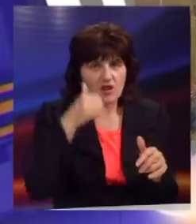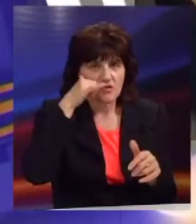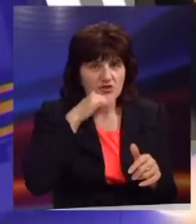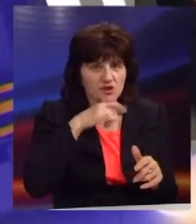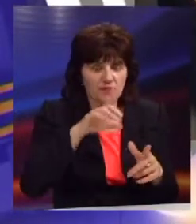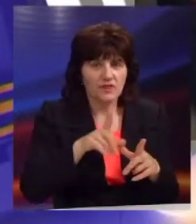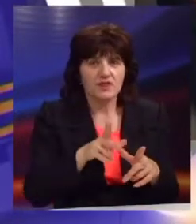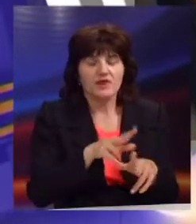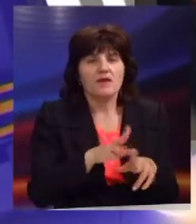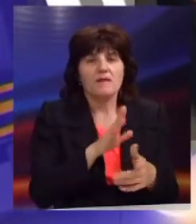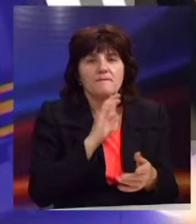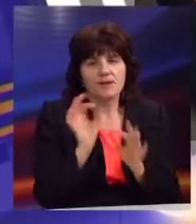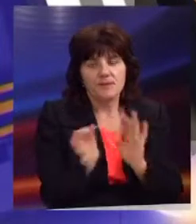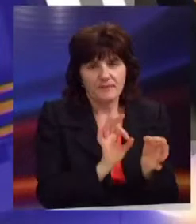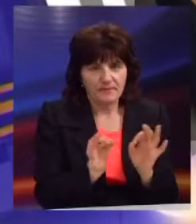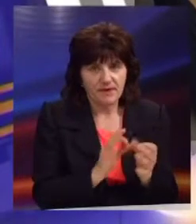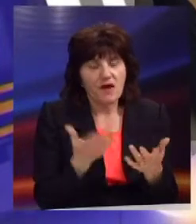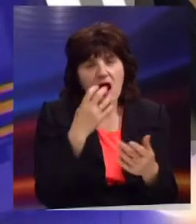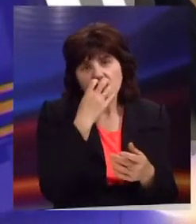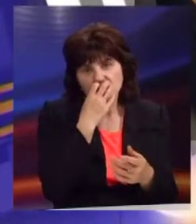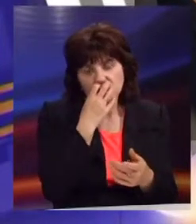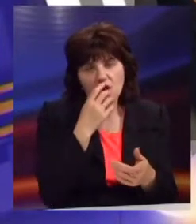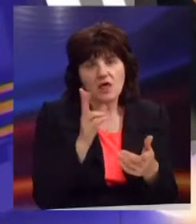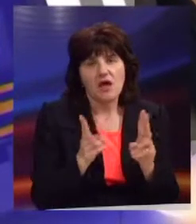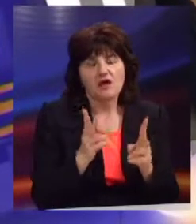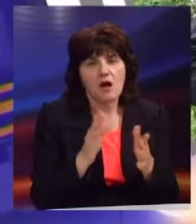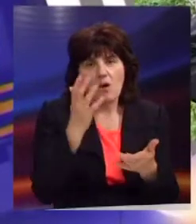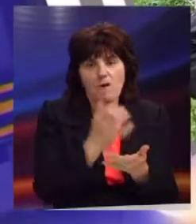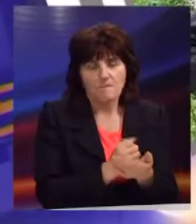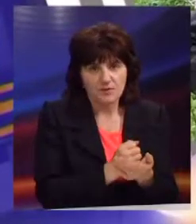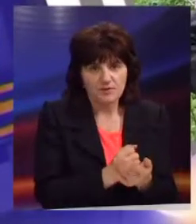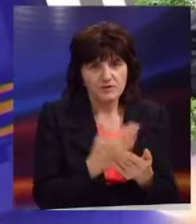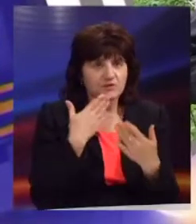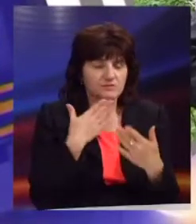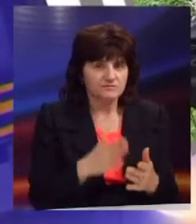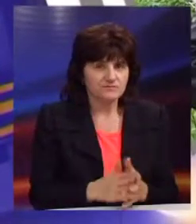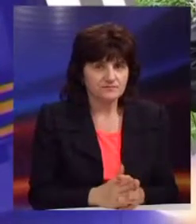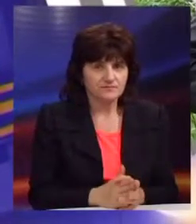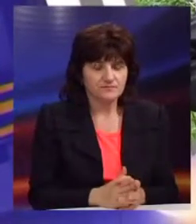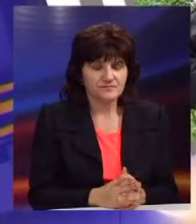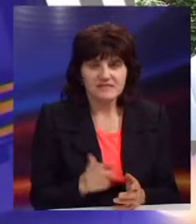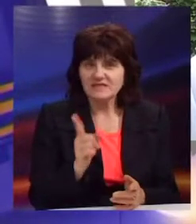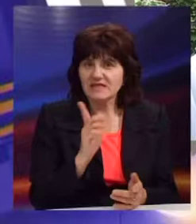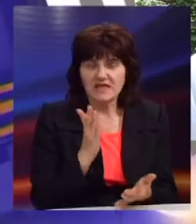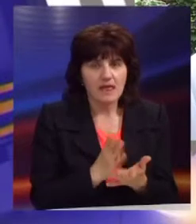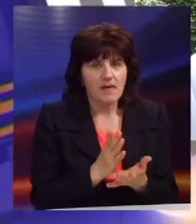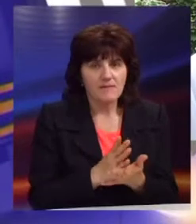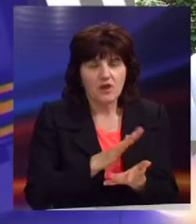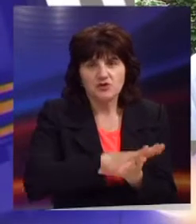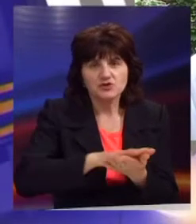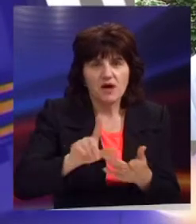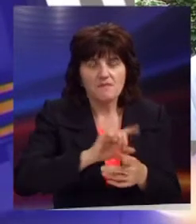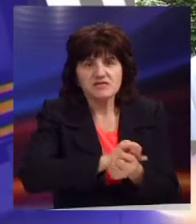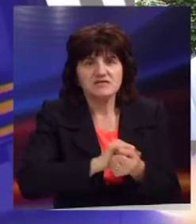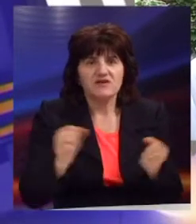Španije otputovali su posle napornih priprema, ali sa željom da se popnu na pobedničko postolje. Nije bilo uzalud